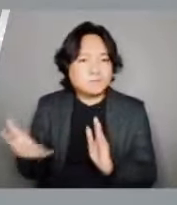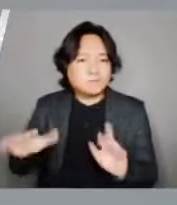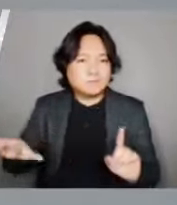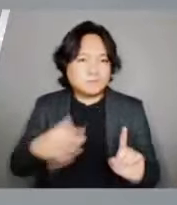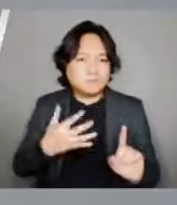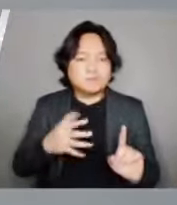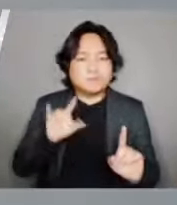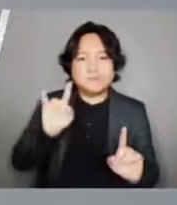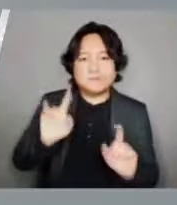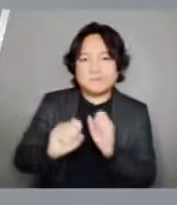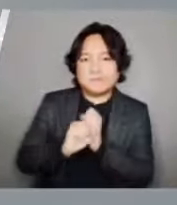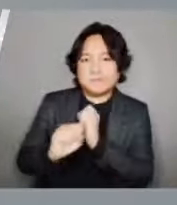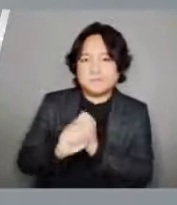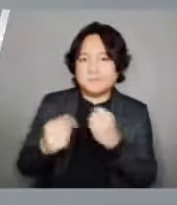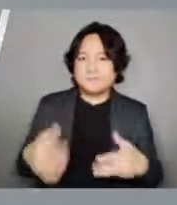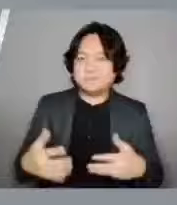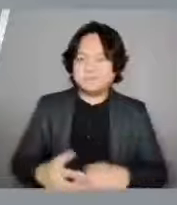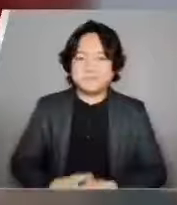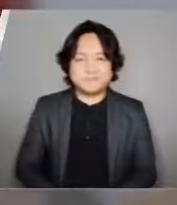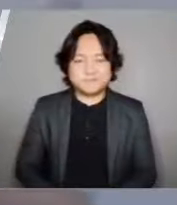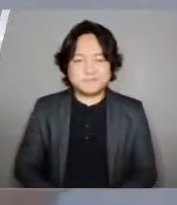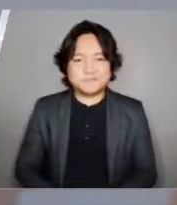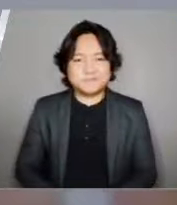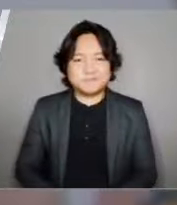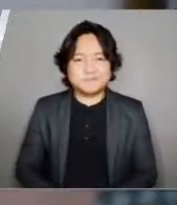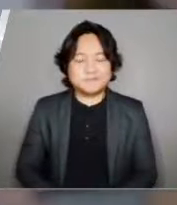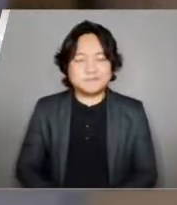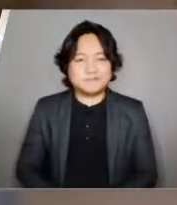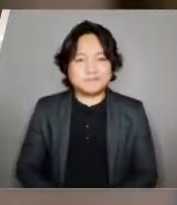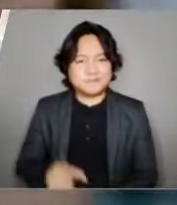ang Salarin sa kribe na malagi?